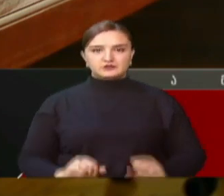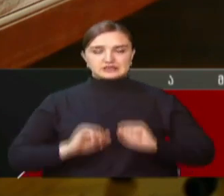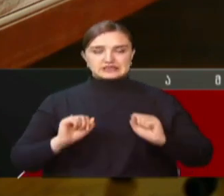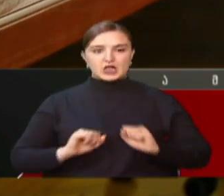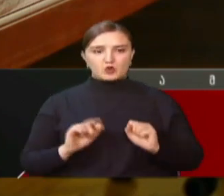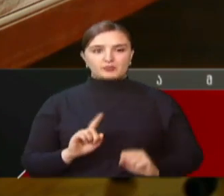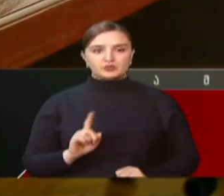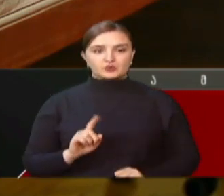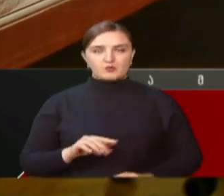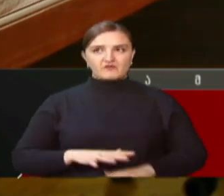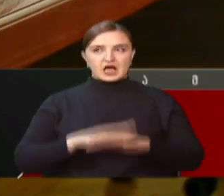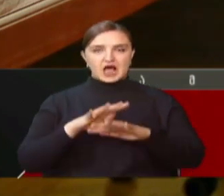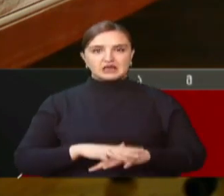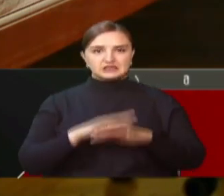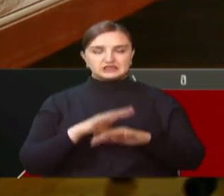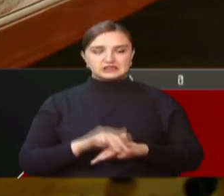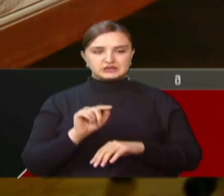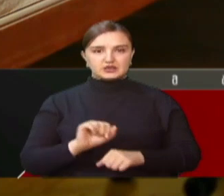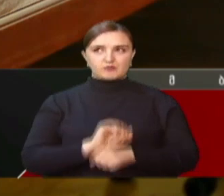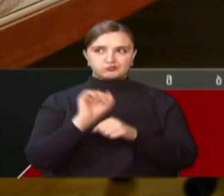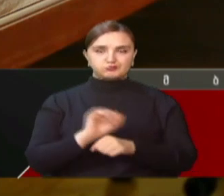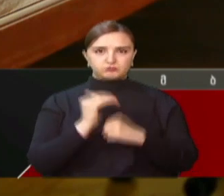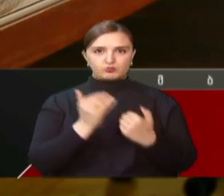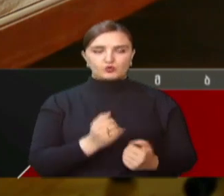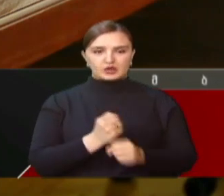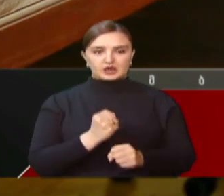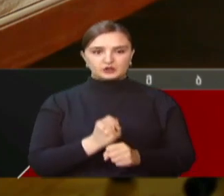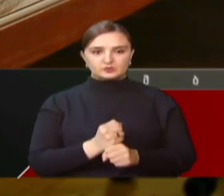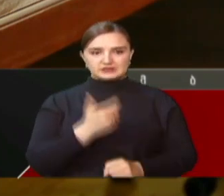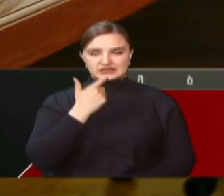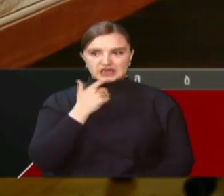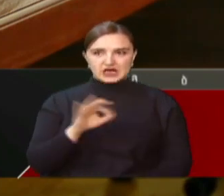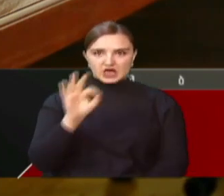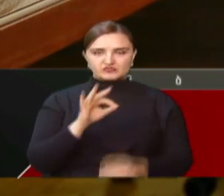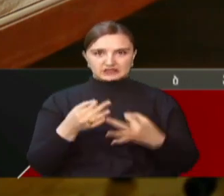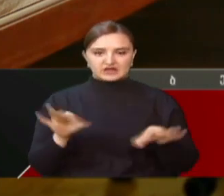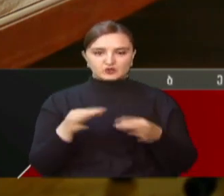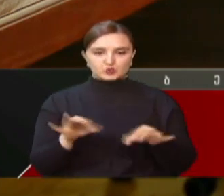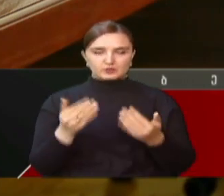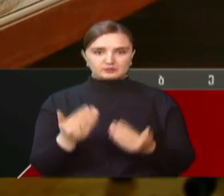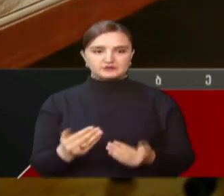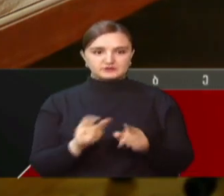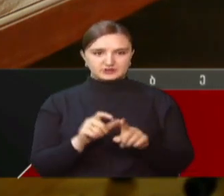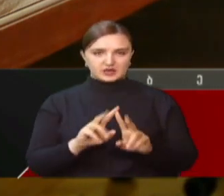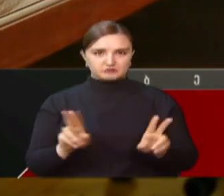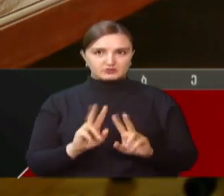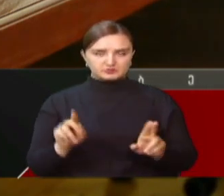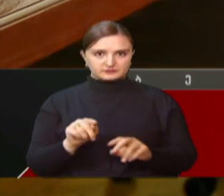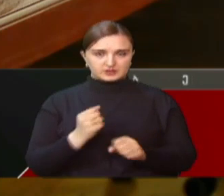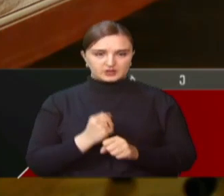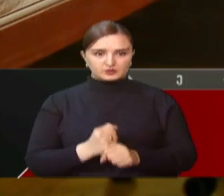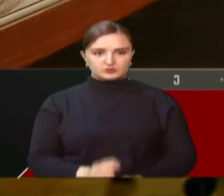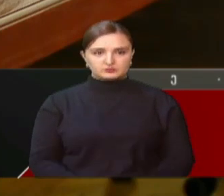ცდილობენ, რომ აქციისთვის და რაღაც ასე ვთქვათ სააკაშვილის თავისუფლებისთვის და რაღაც ამდაგვარი